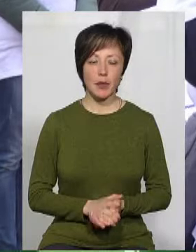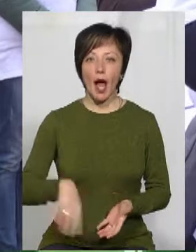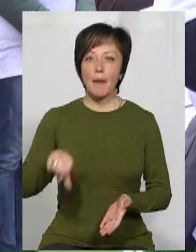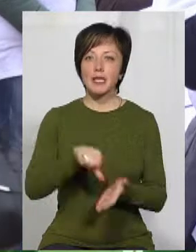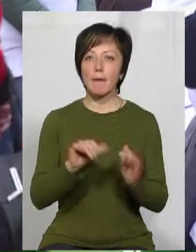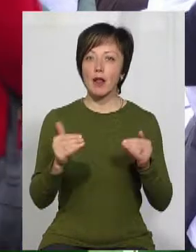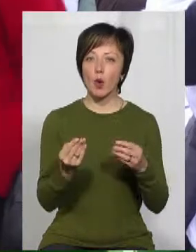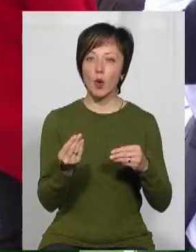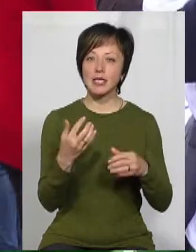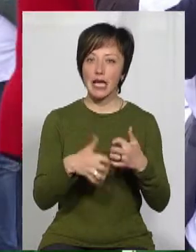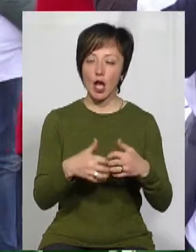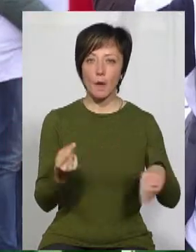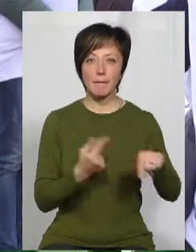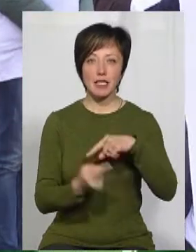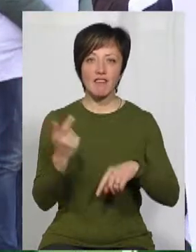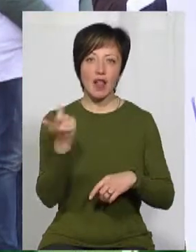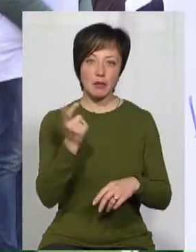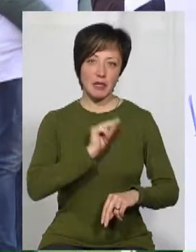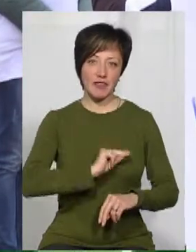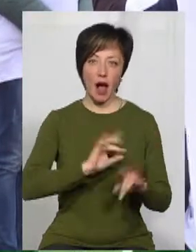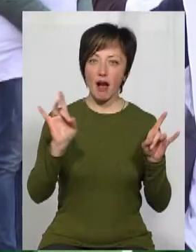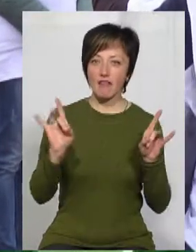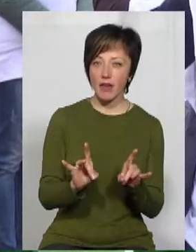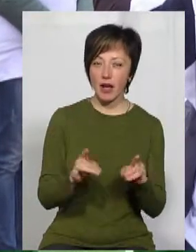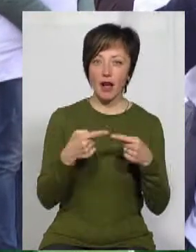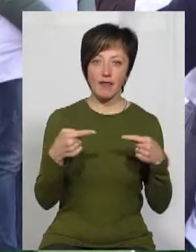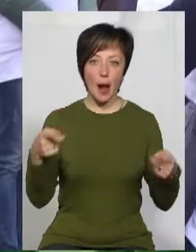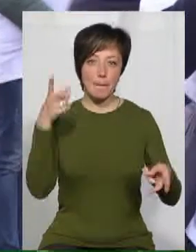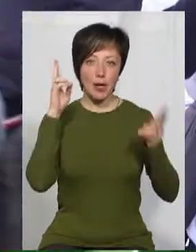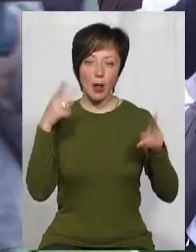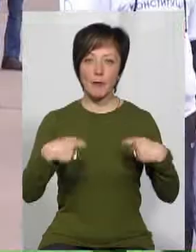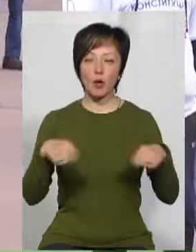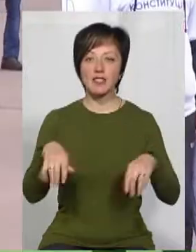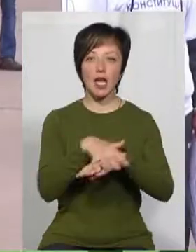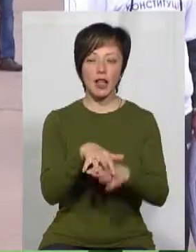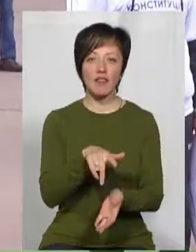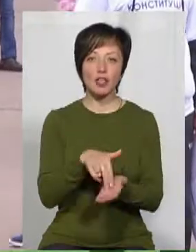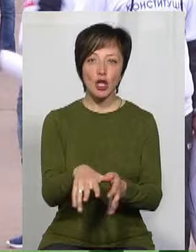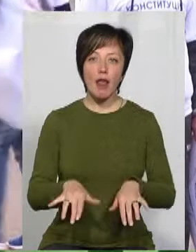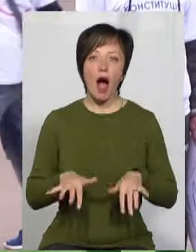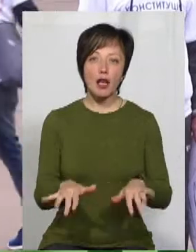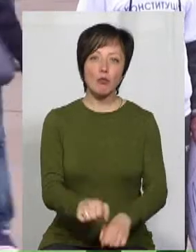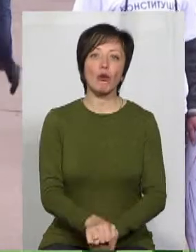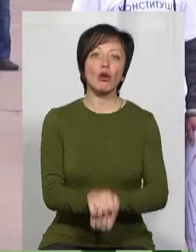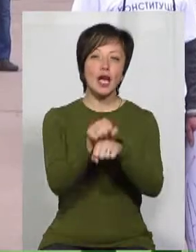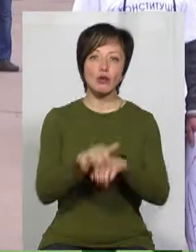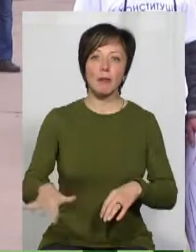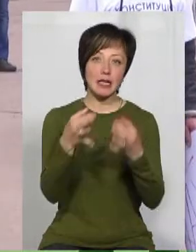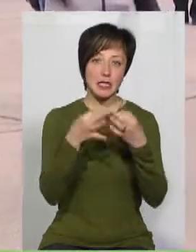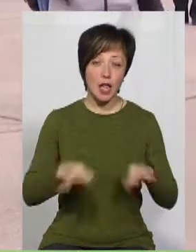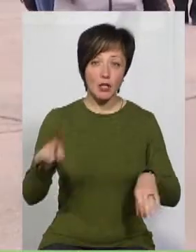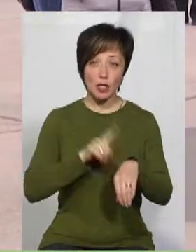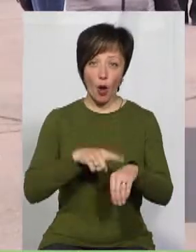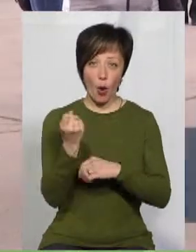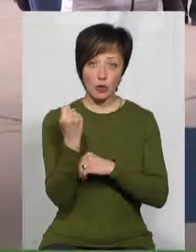Представники малого і середнього бізнесу, власники та працівники кафе і кав'ярень, перукарі, продавці ринків вийшли на акцію протесту на Майдан Незалежності об